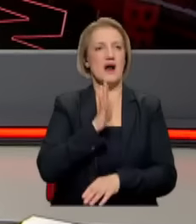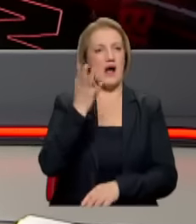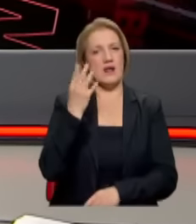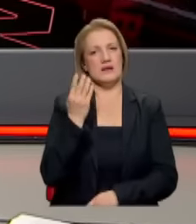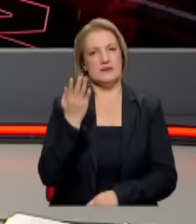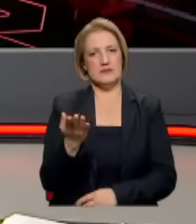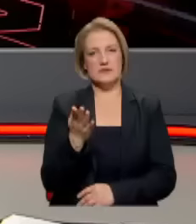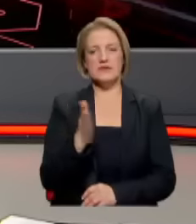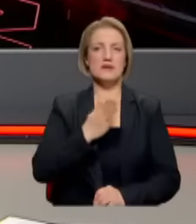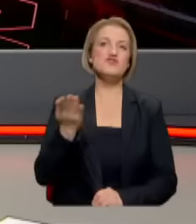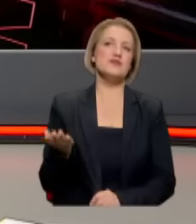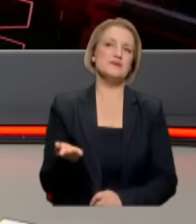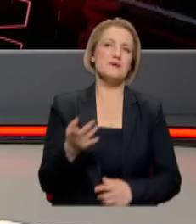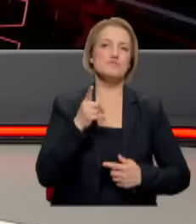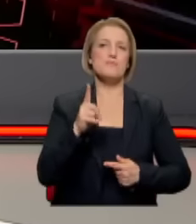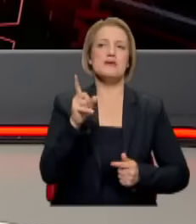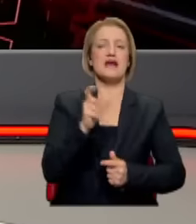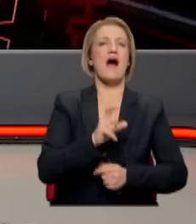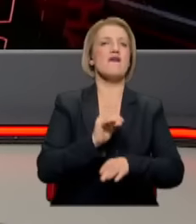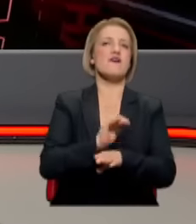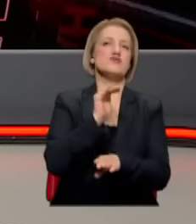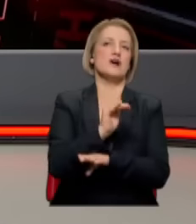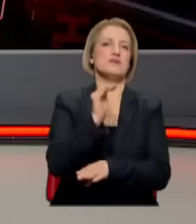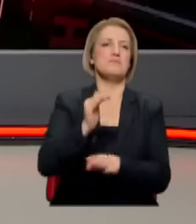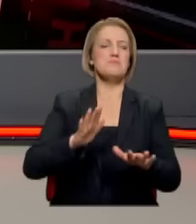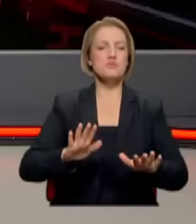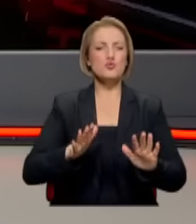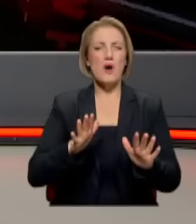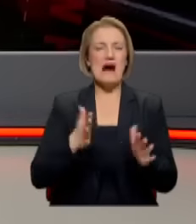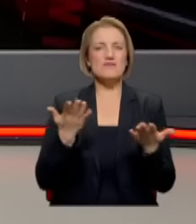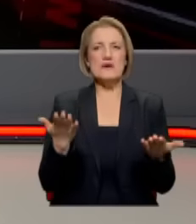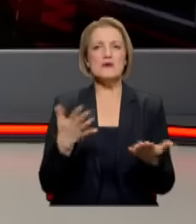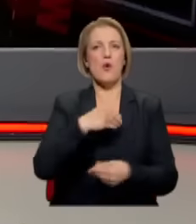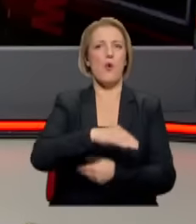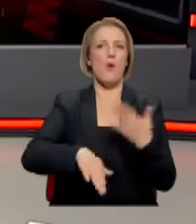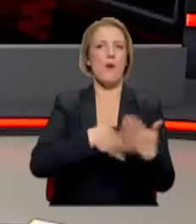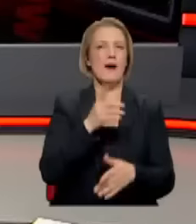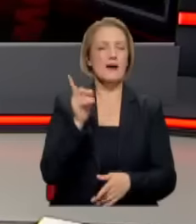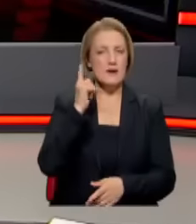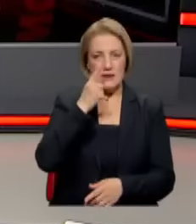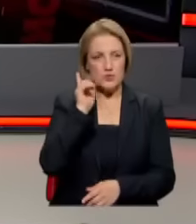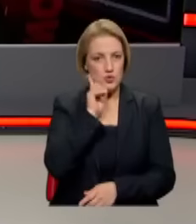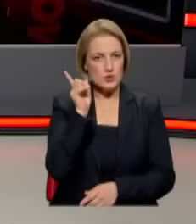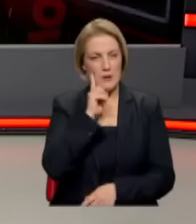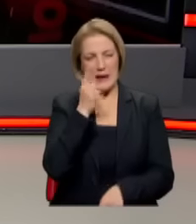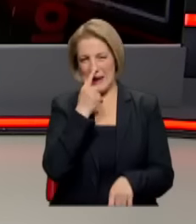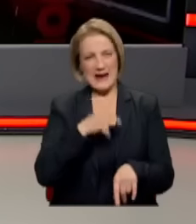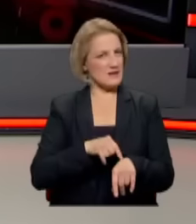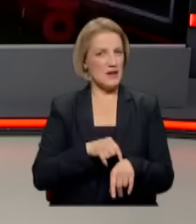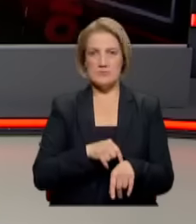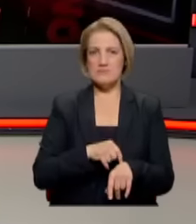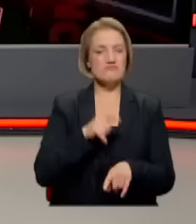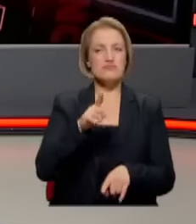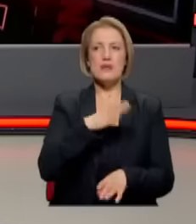anladınız Çünkü zaten Bu bir aydır yaşadığımız Acayip şeyler acayip olaylar kulaklarımıza inanamadığım sözler filan